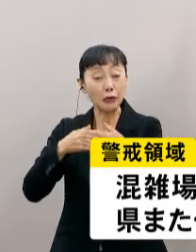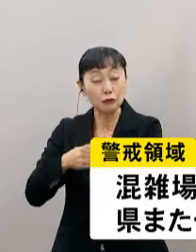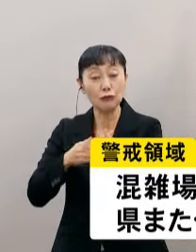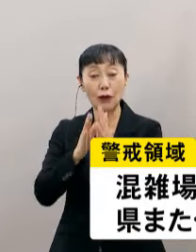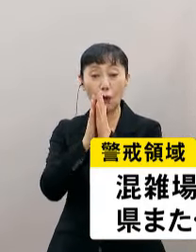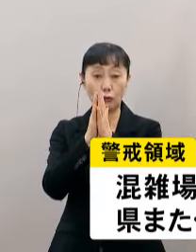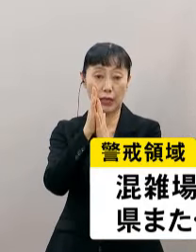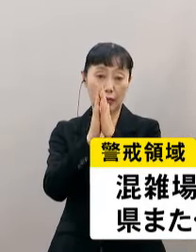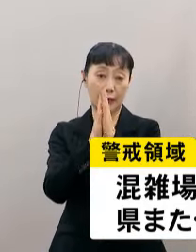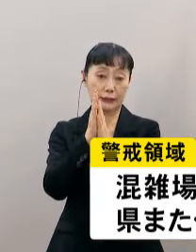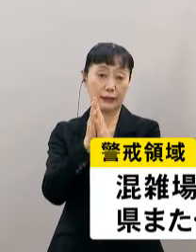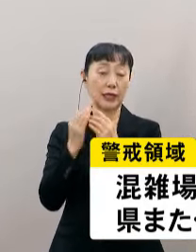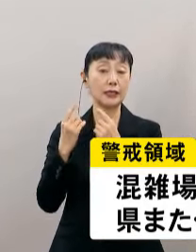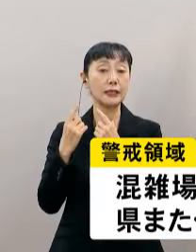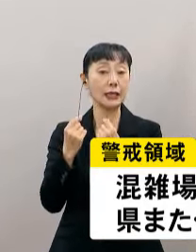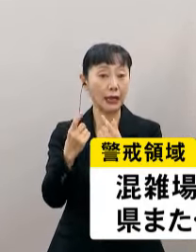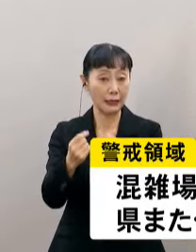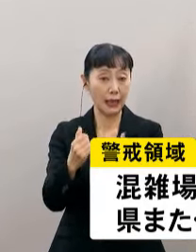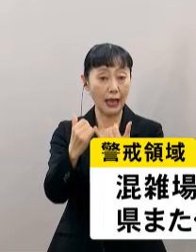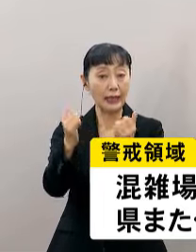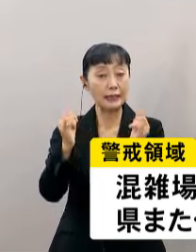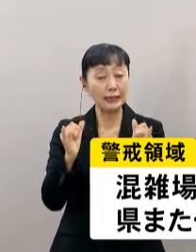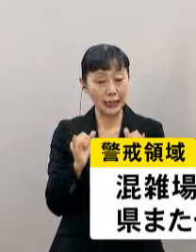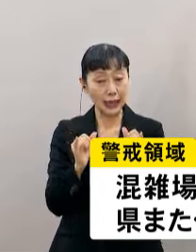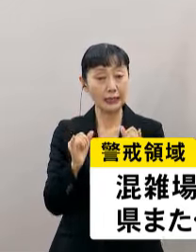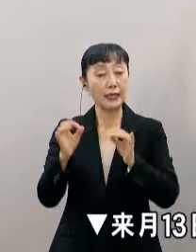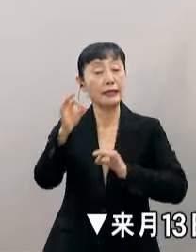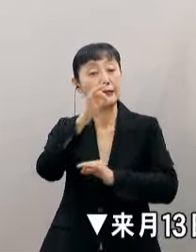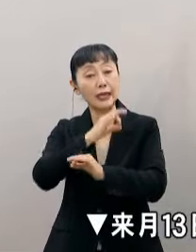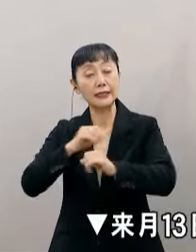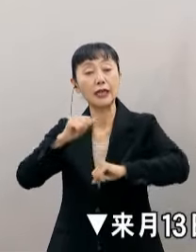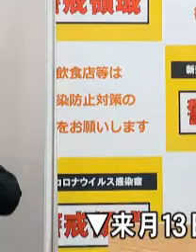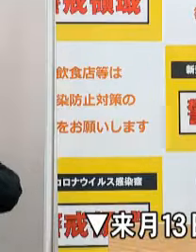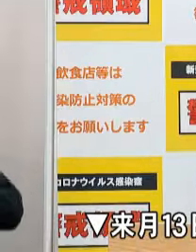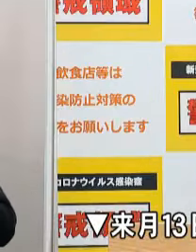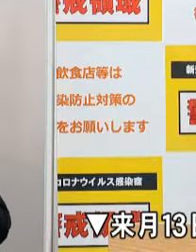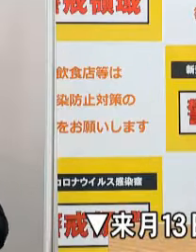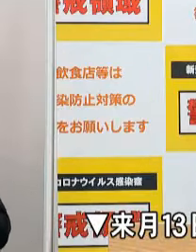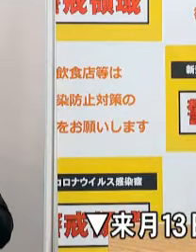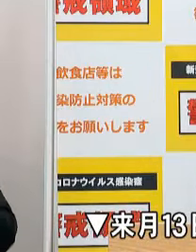対する注意の呼びかけは行わなくなります。また13日から